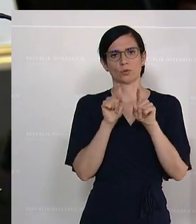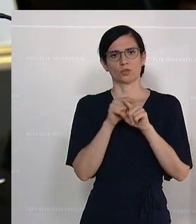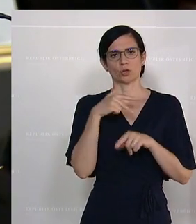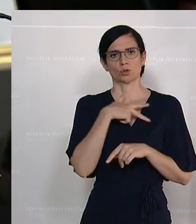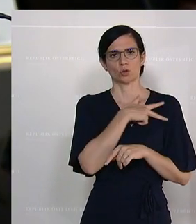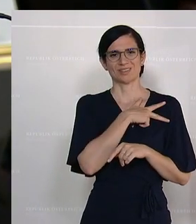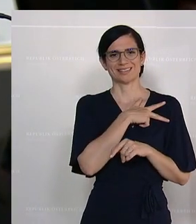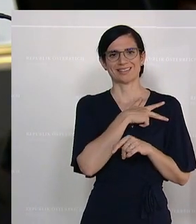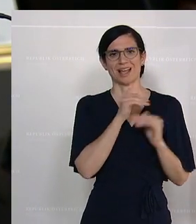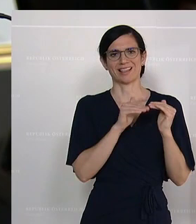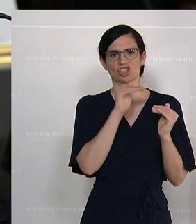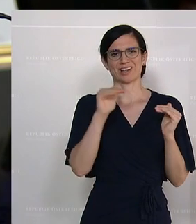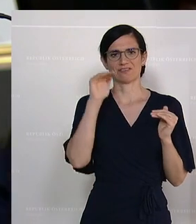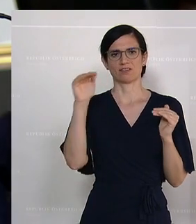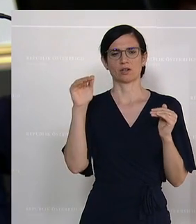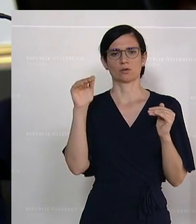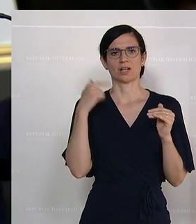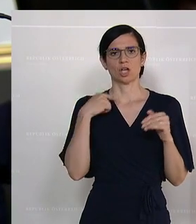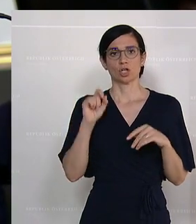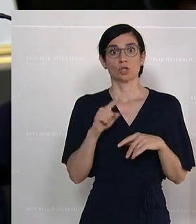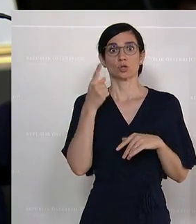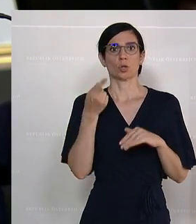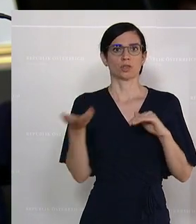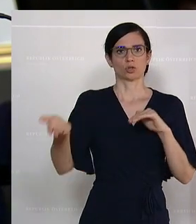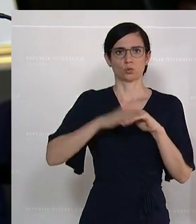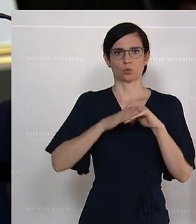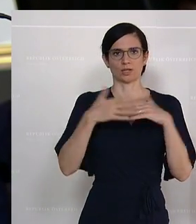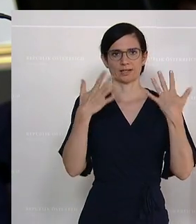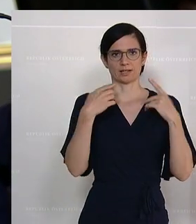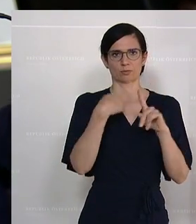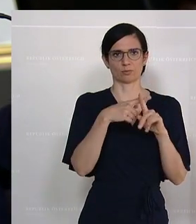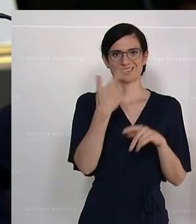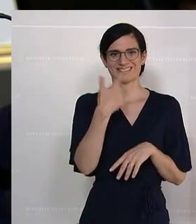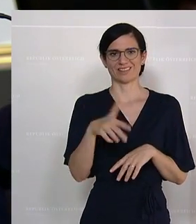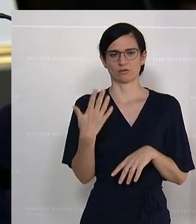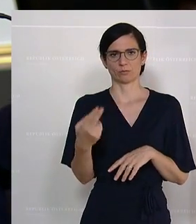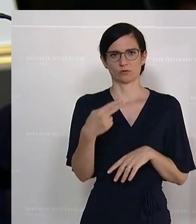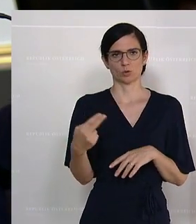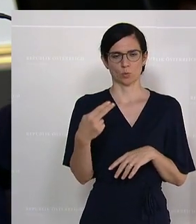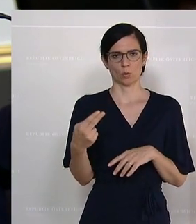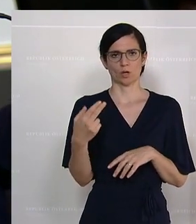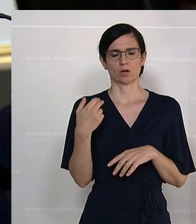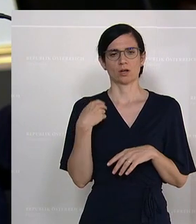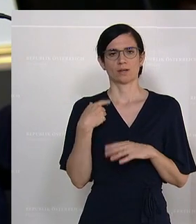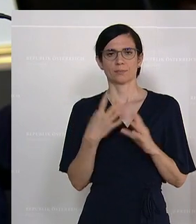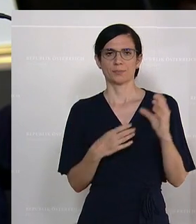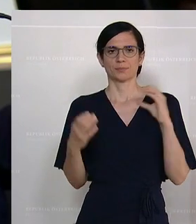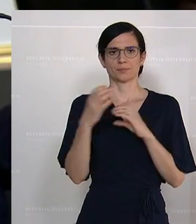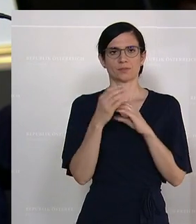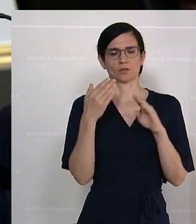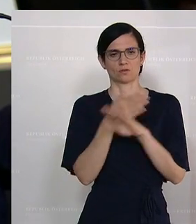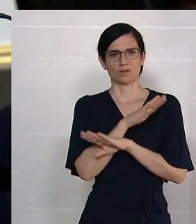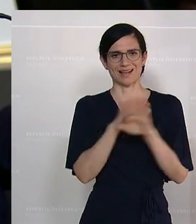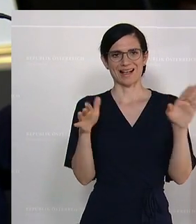staffelung sicherzustellen wird der sonderzuschlag das klima bonus also die 250 euro und top für all jene